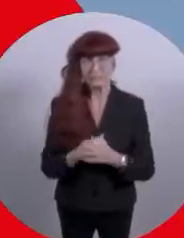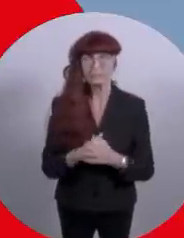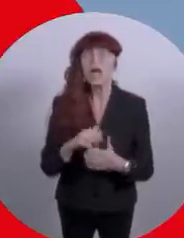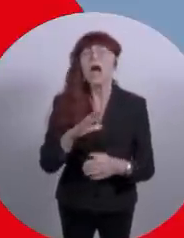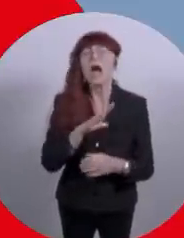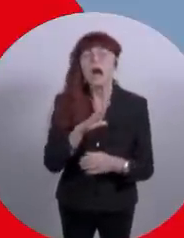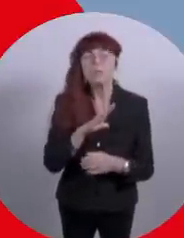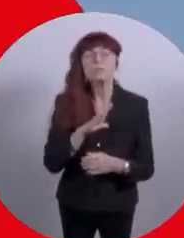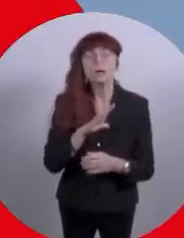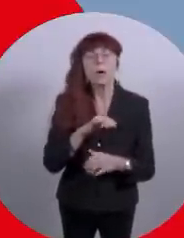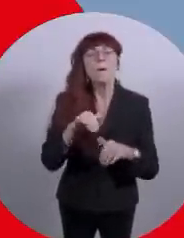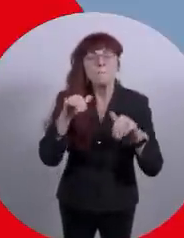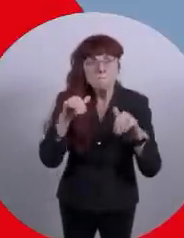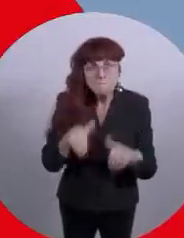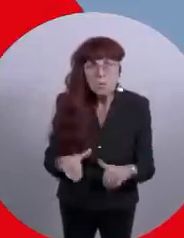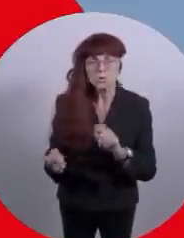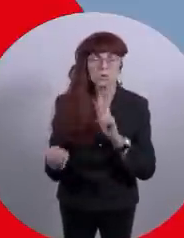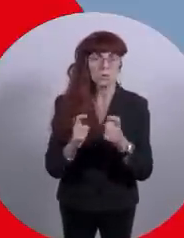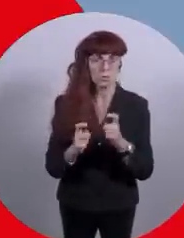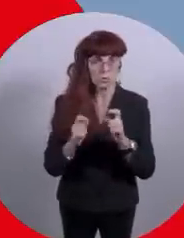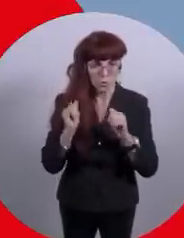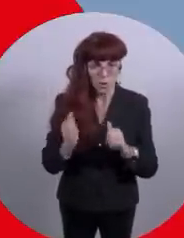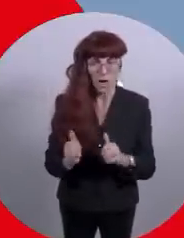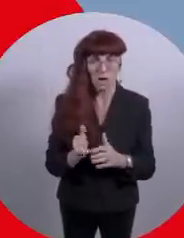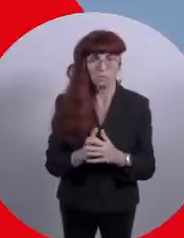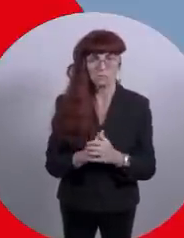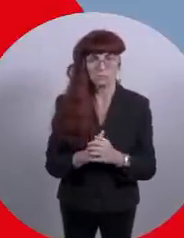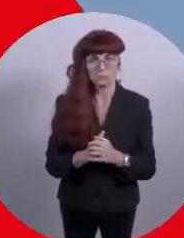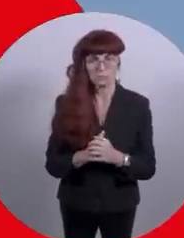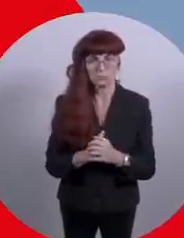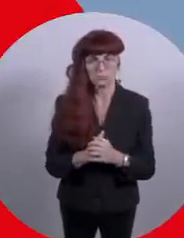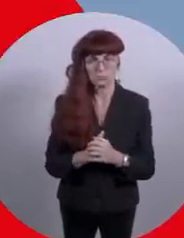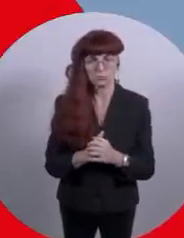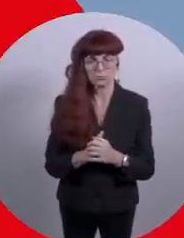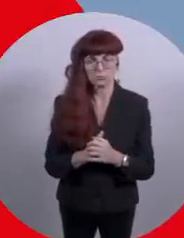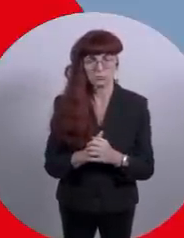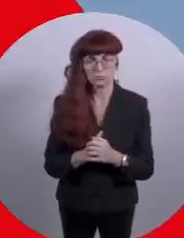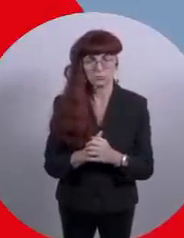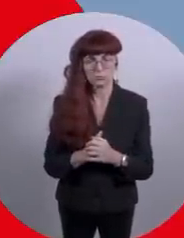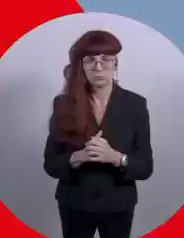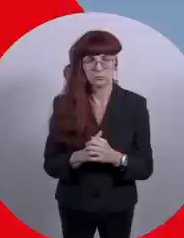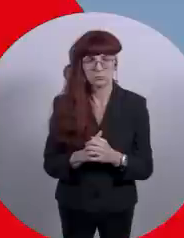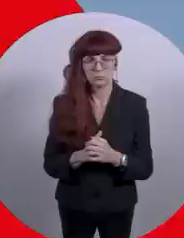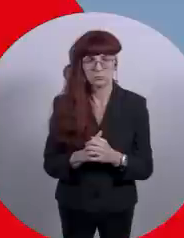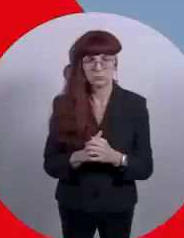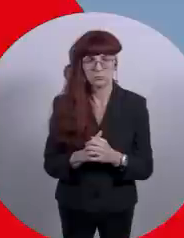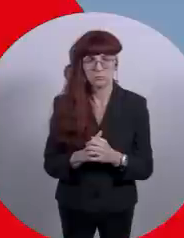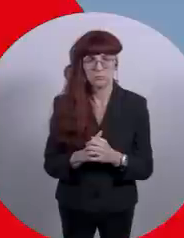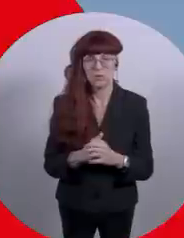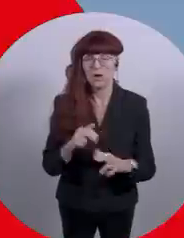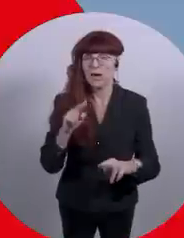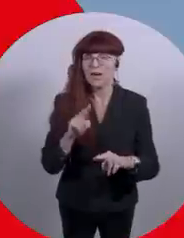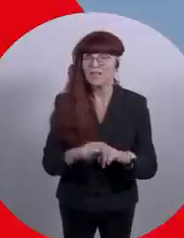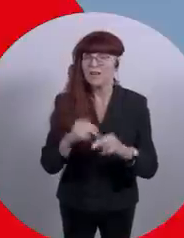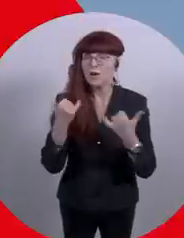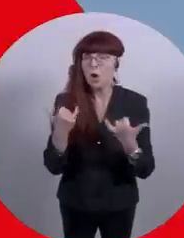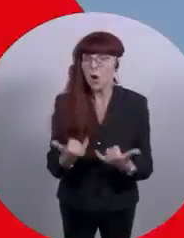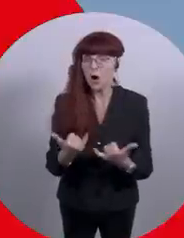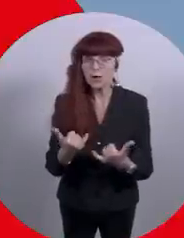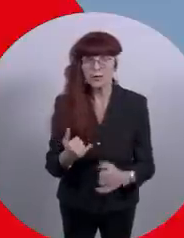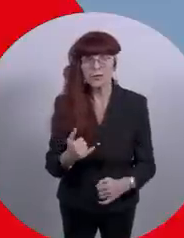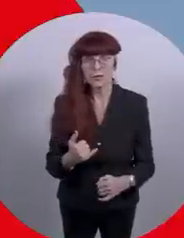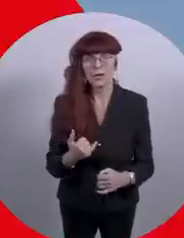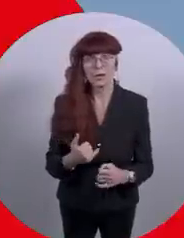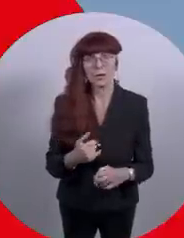aber er ist zu führen wenn wir heute in die Bevölkerung hinhören